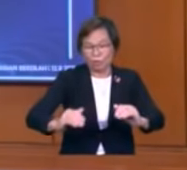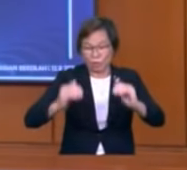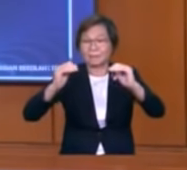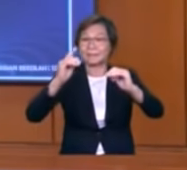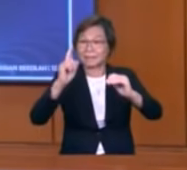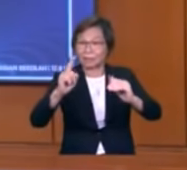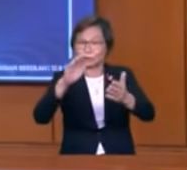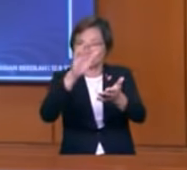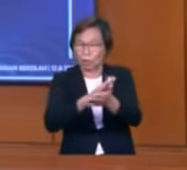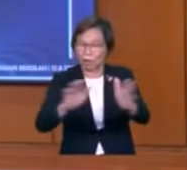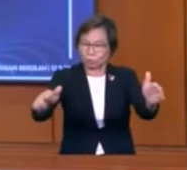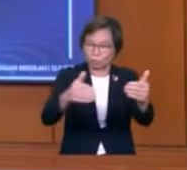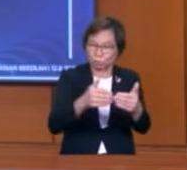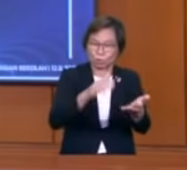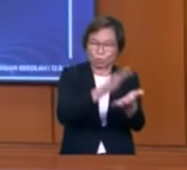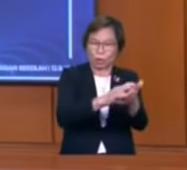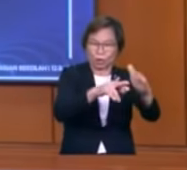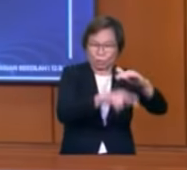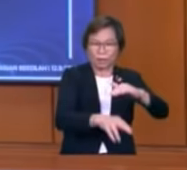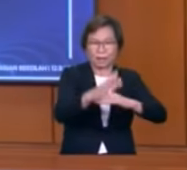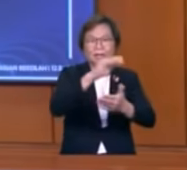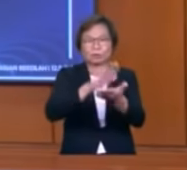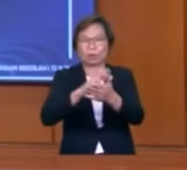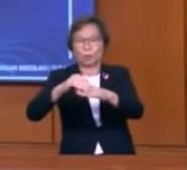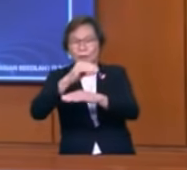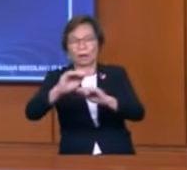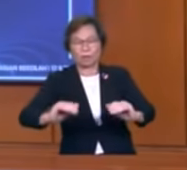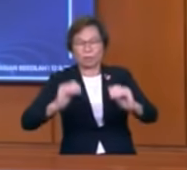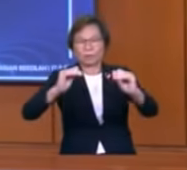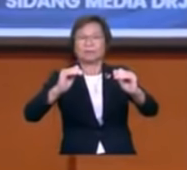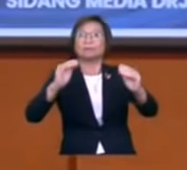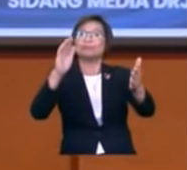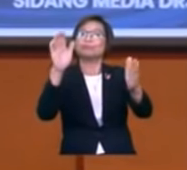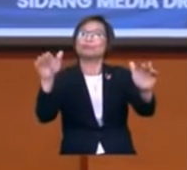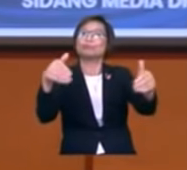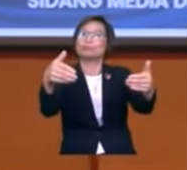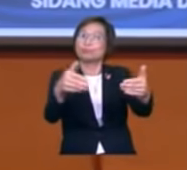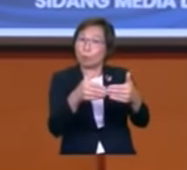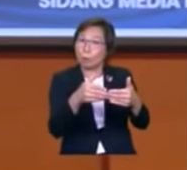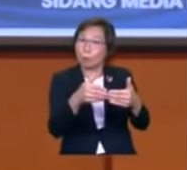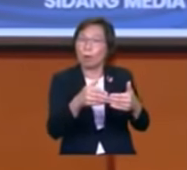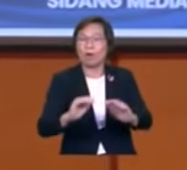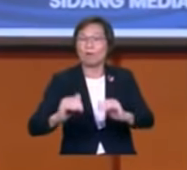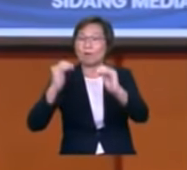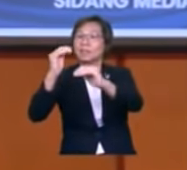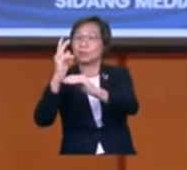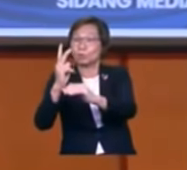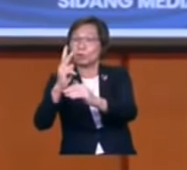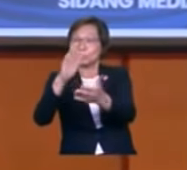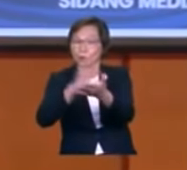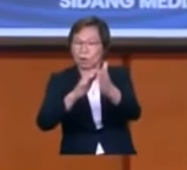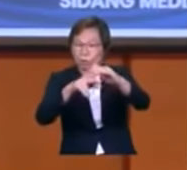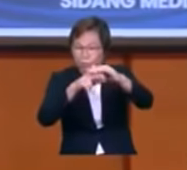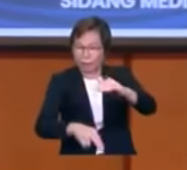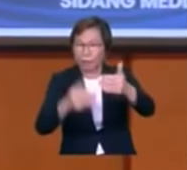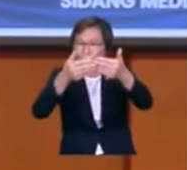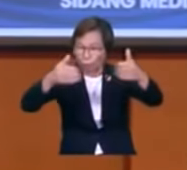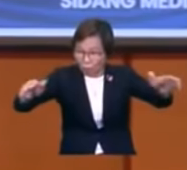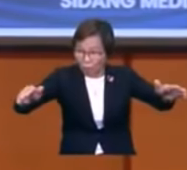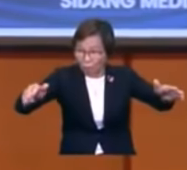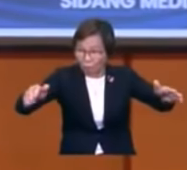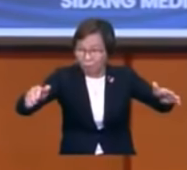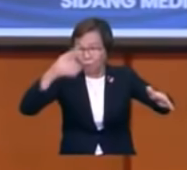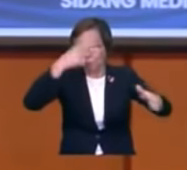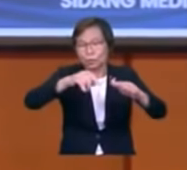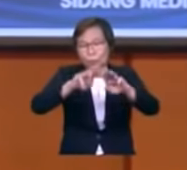satu sekolah ditutup untuk sekolah rendah dan sekolah menengah ya Pasa Duo sekolah rendah kita buka